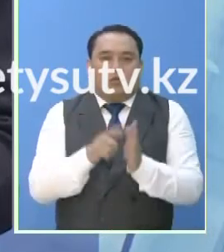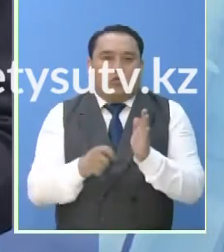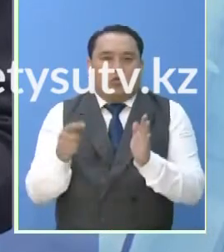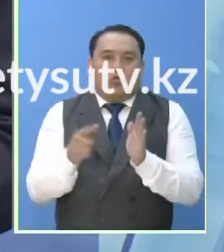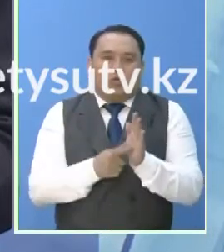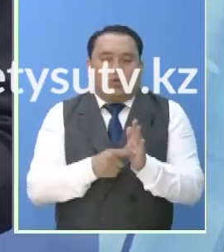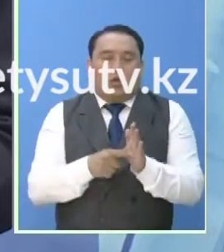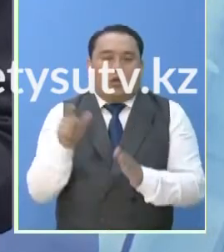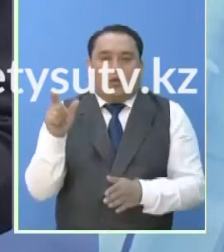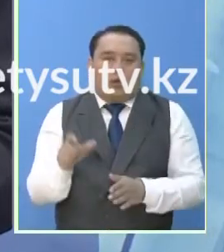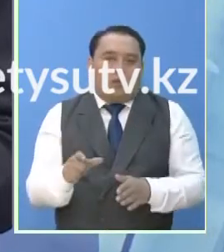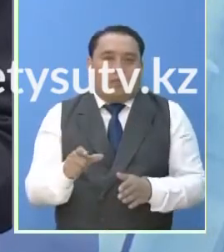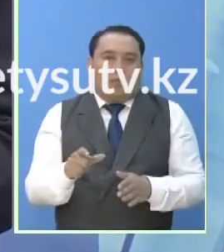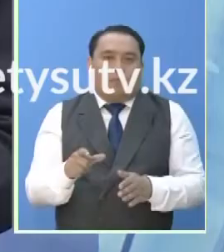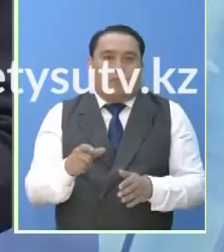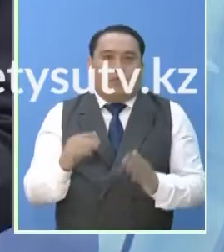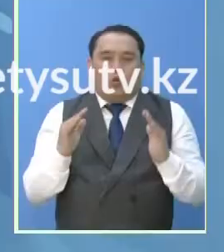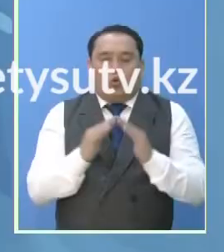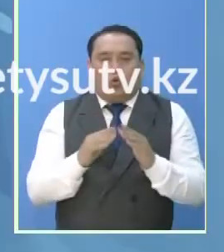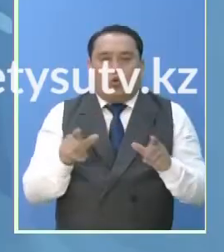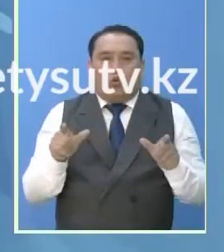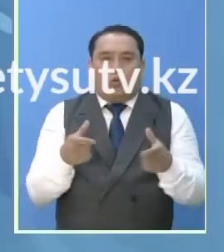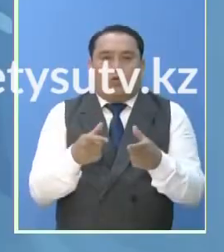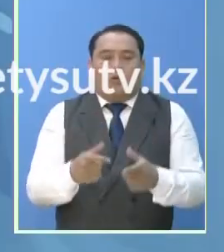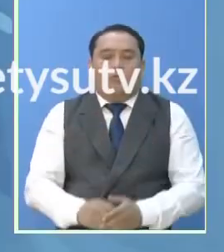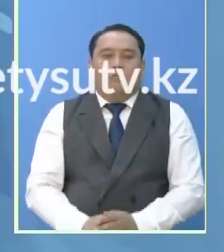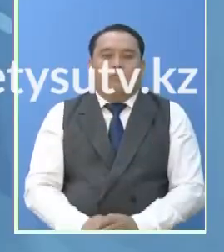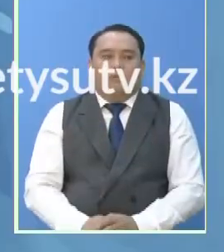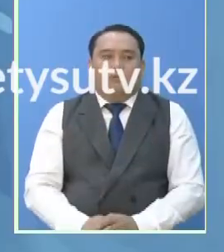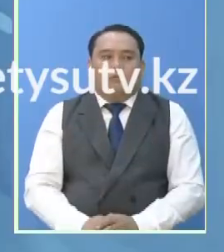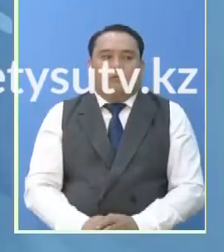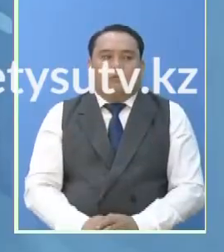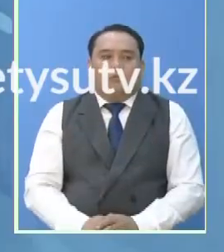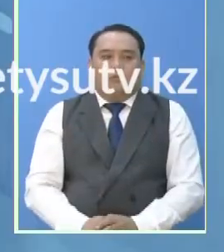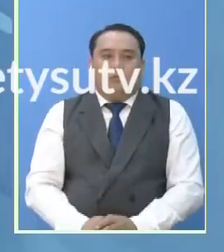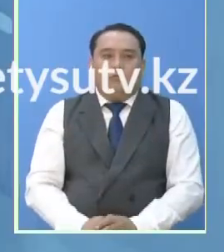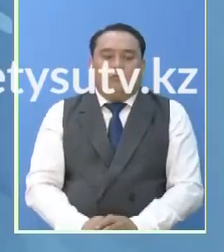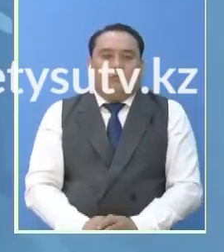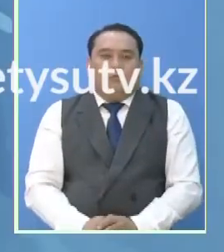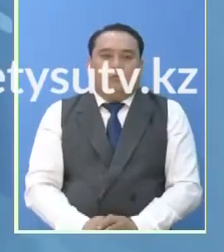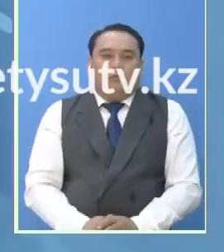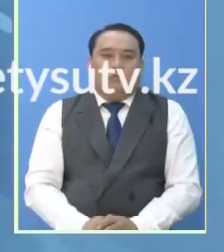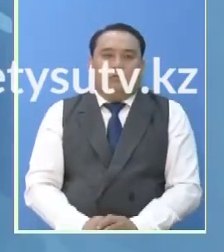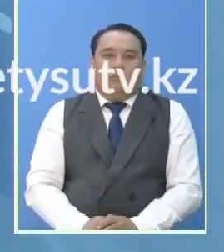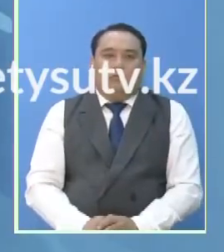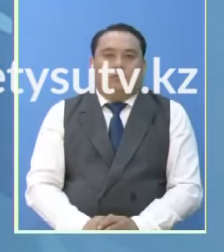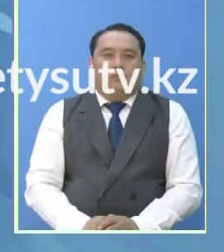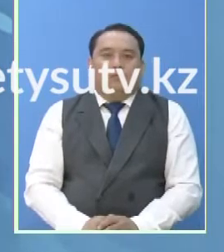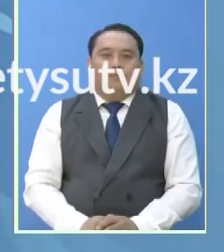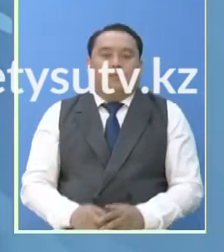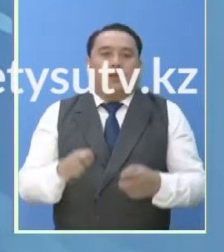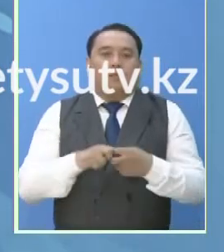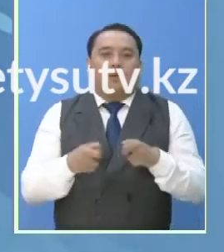5707 адам домашний карантинде. Үй карантинде жатыр. Енді өзекті болып тұрған